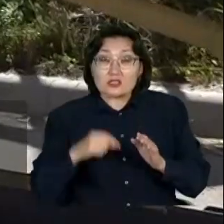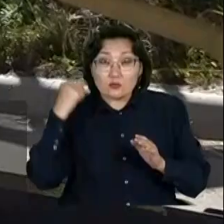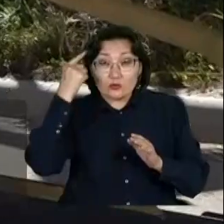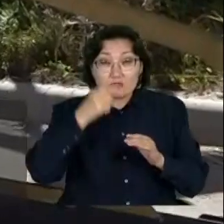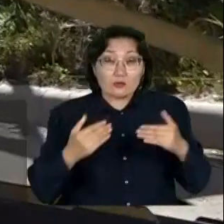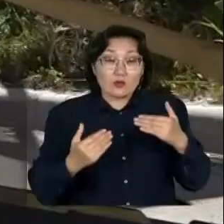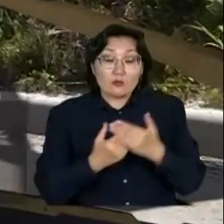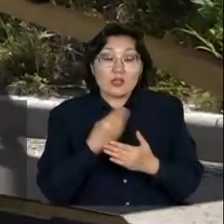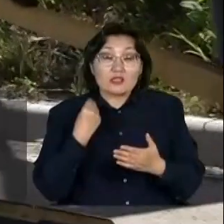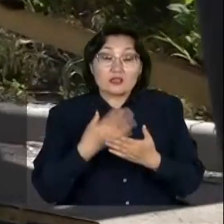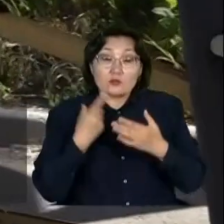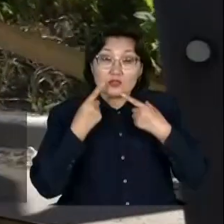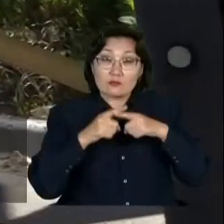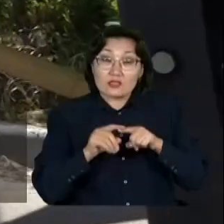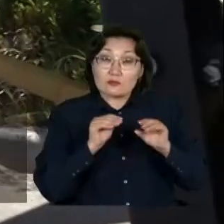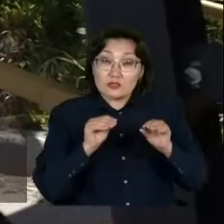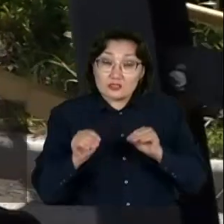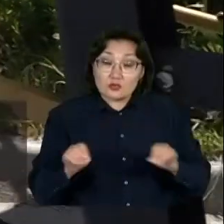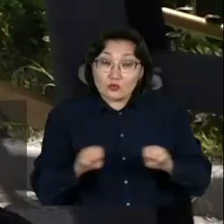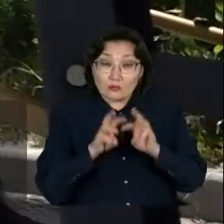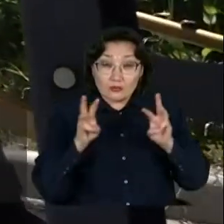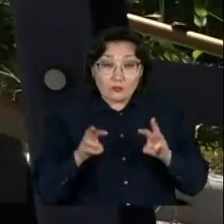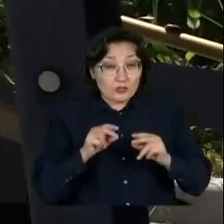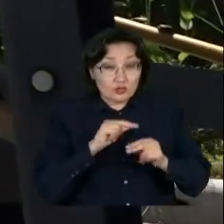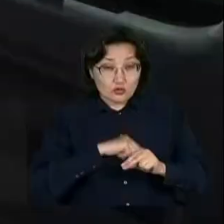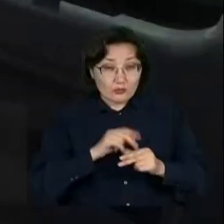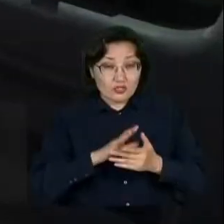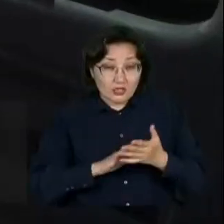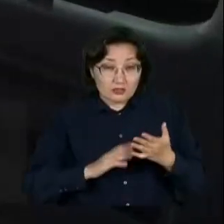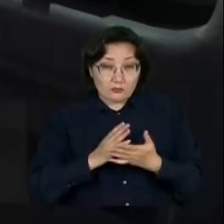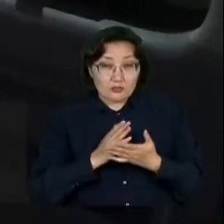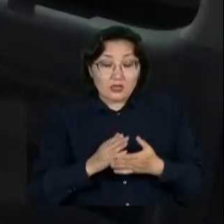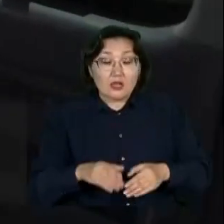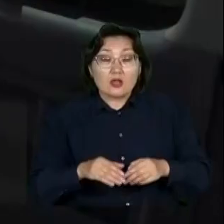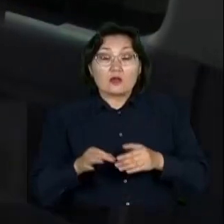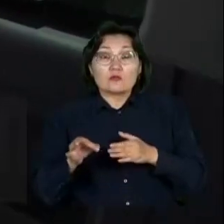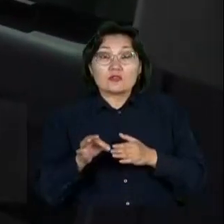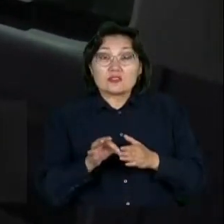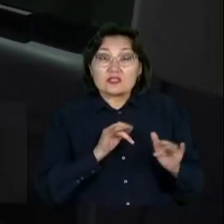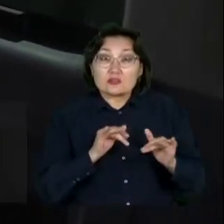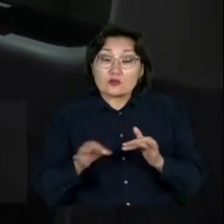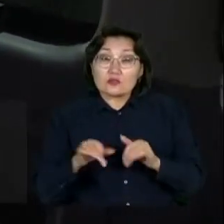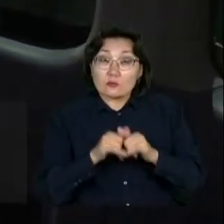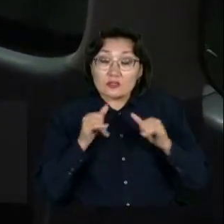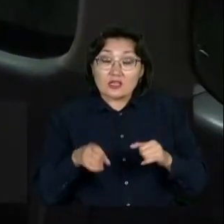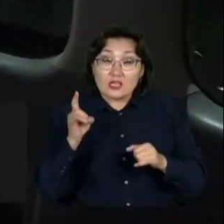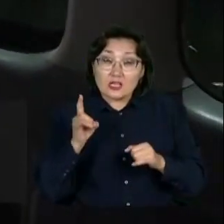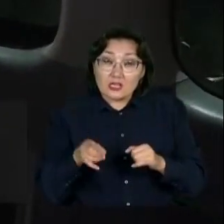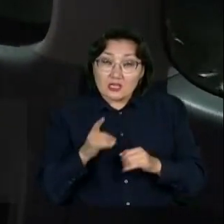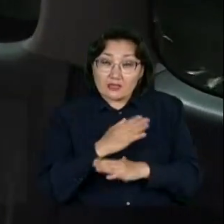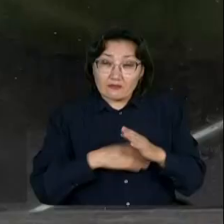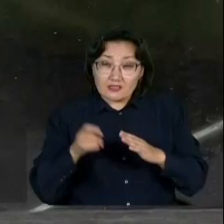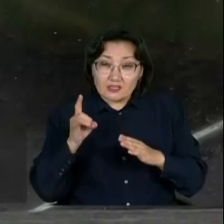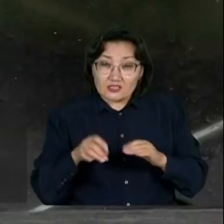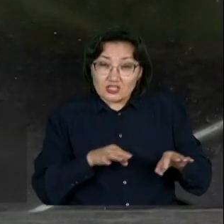инновациялық қымбат техникалық оңалту құралдарымен қамтамасыз ету жұмыстары жалғасып жатыр. Мобильділікті арттыру үшін биыл инватакси саны 100 көлікке дейін